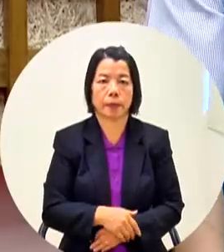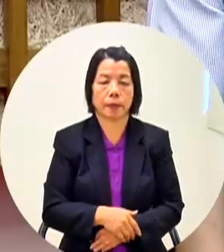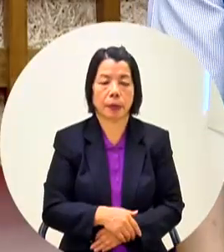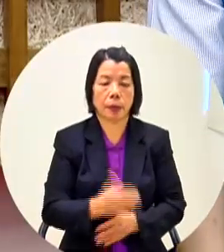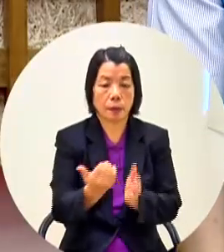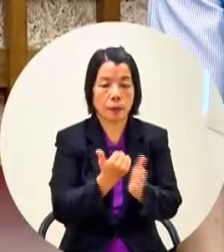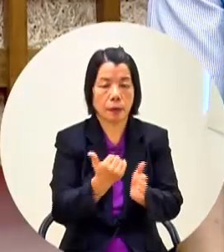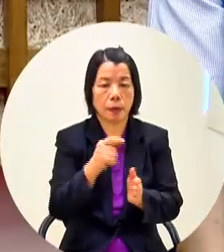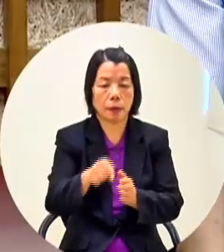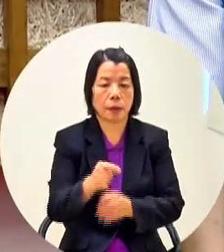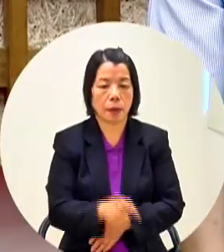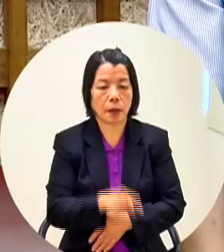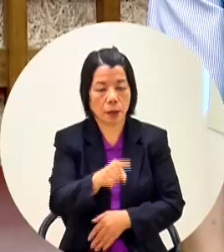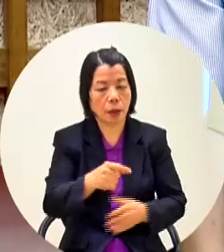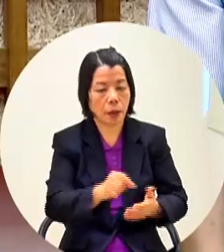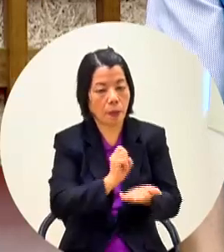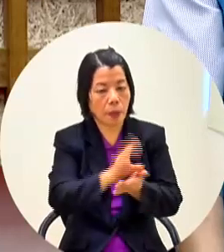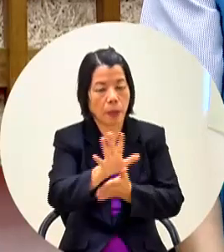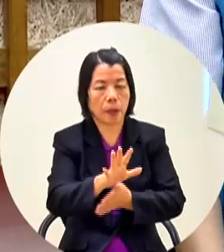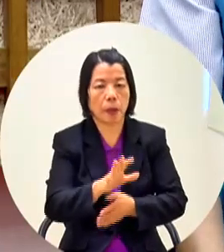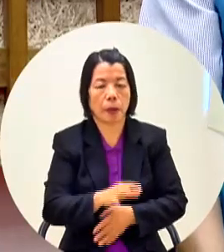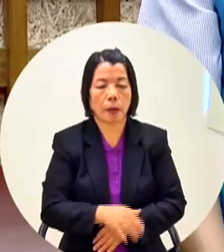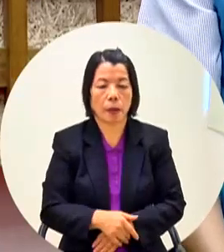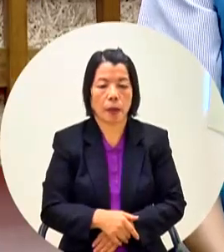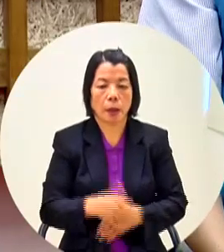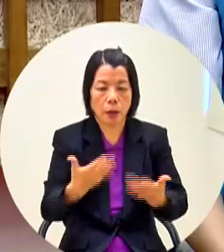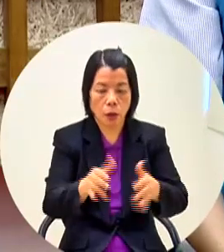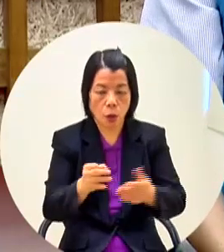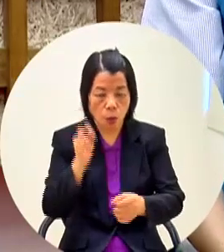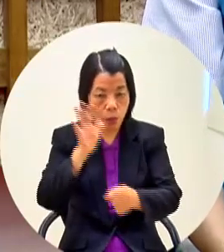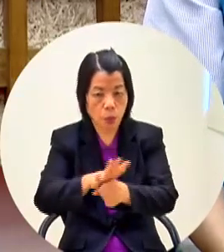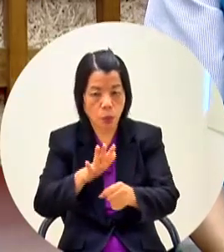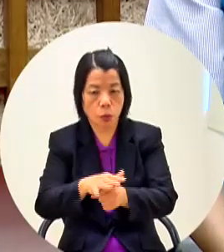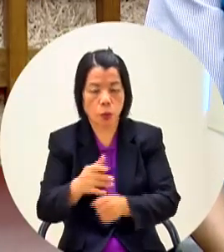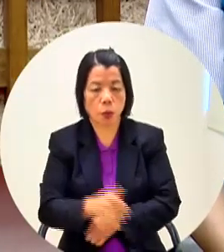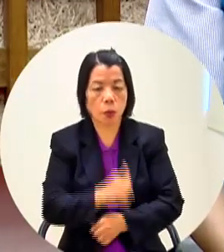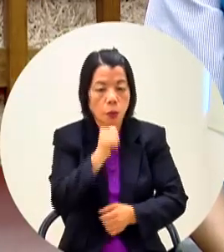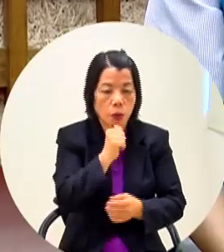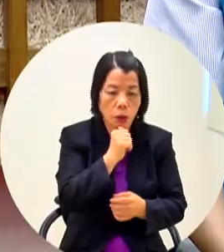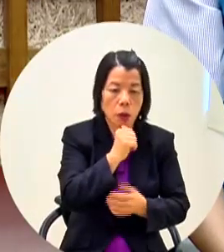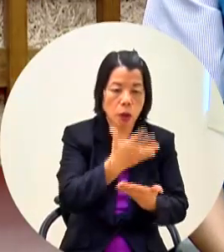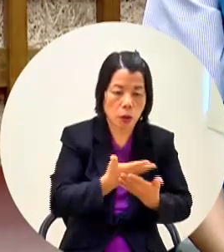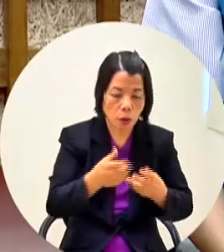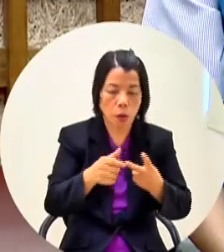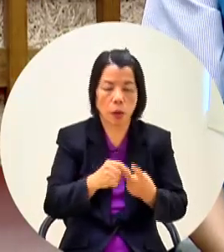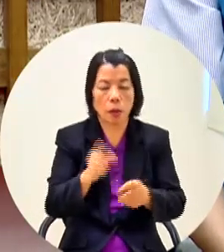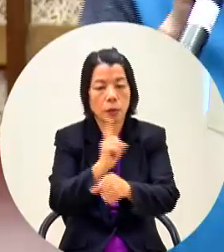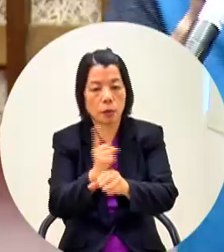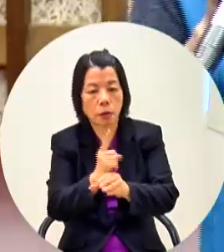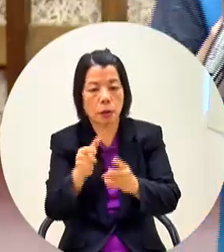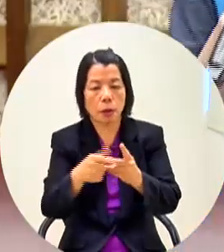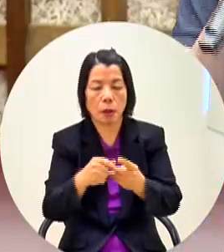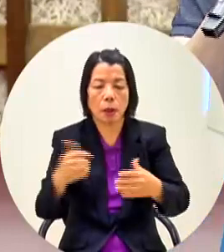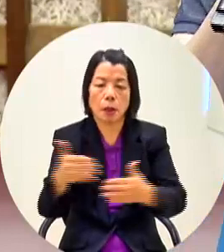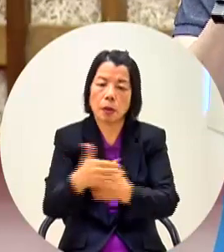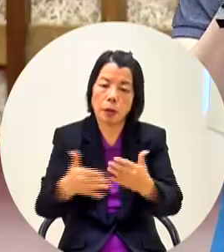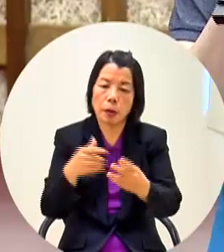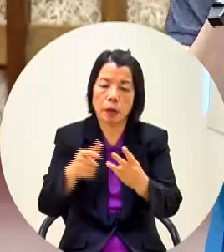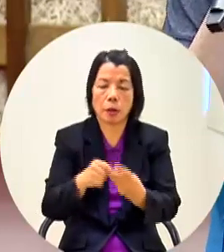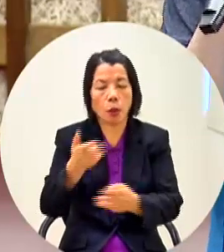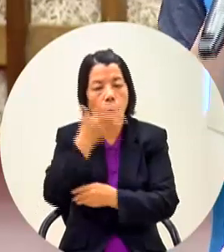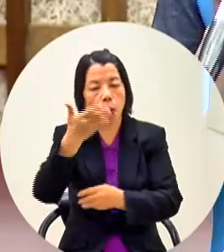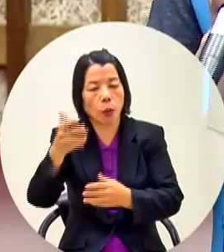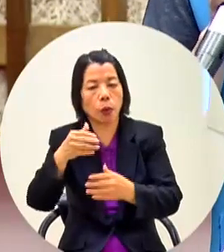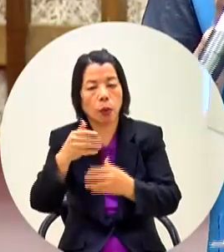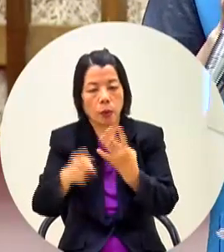刚才看到你的报告哈，有该补助的、低收的，或是计程车业、运输业、旅游业都已